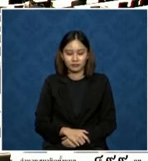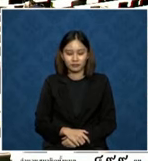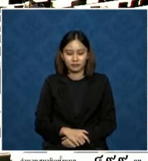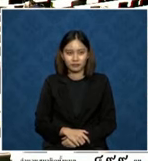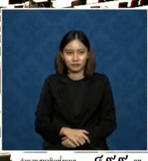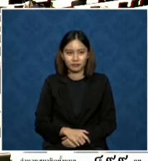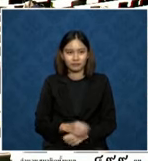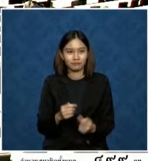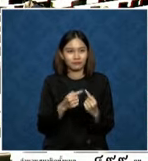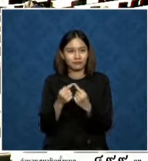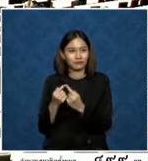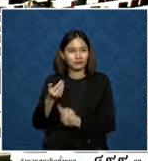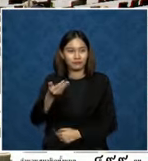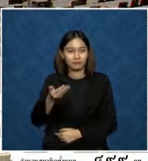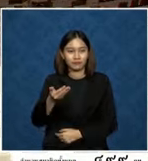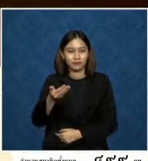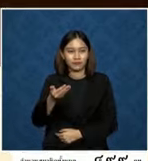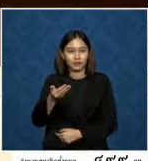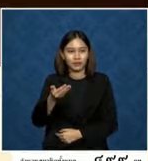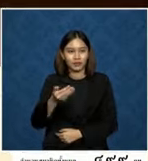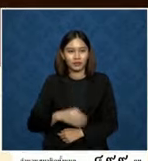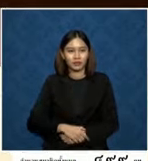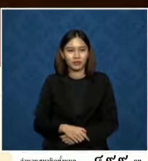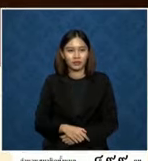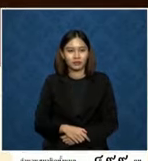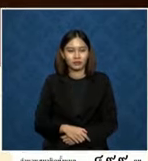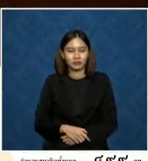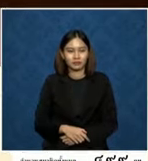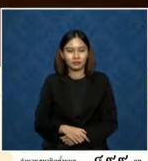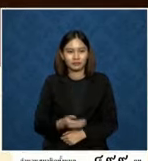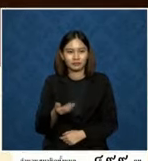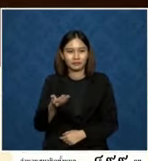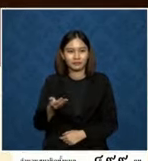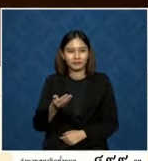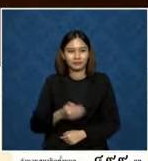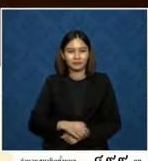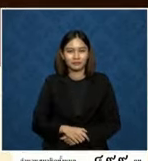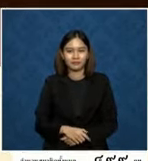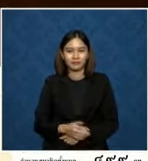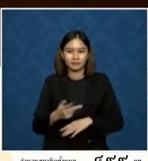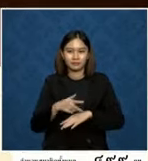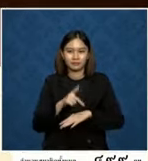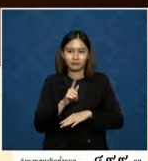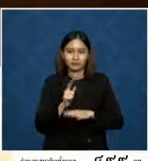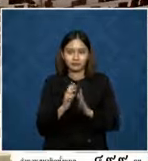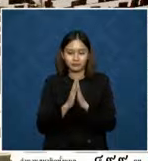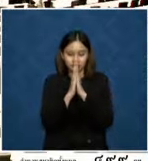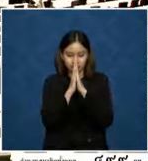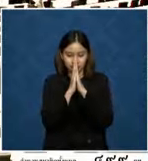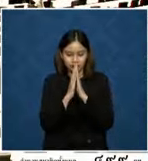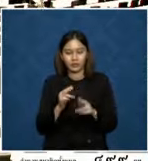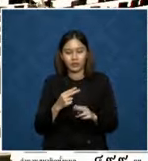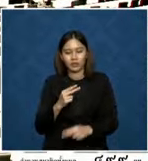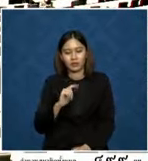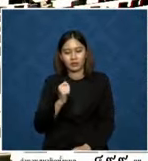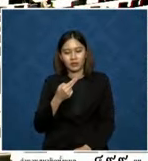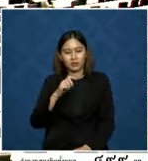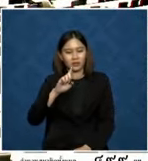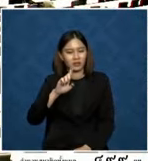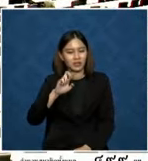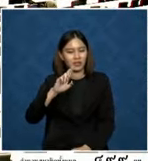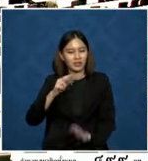เชิญครับต่อไปนะครับท่านธีรชัยพันธุมาศครับ ท่านประธานที่เคารพครับผมธีรชัยพันธุมาศ